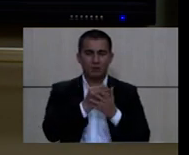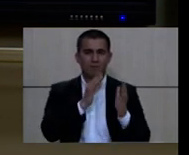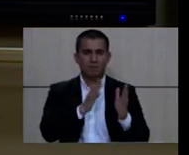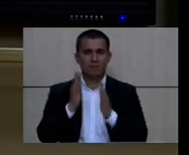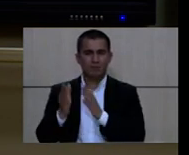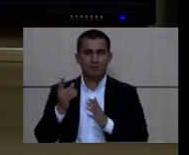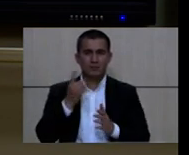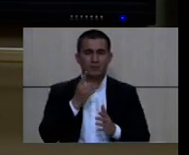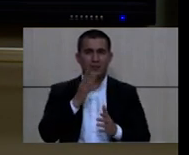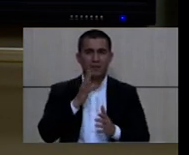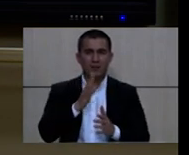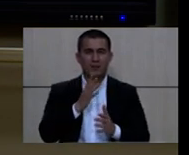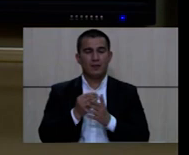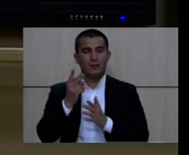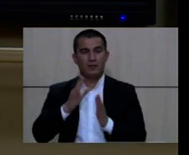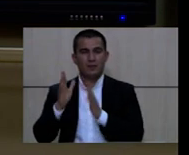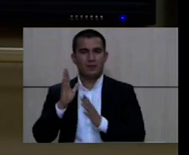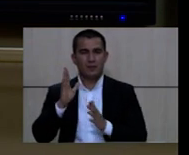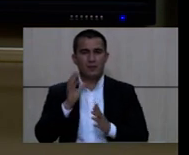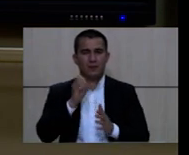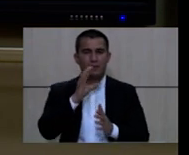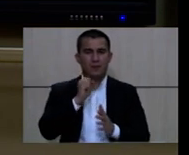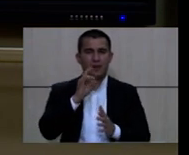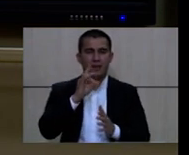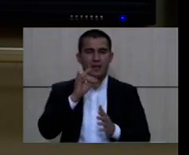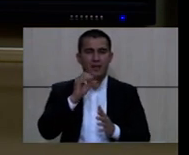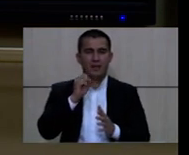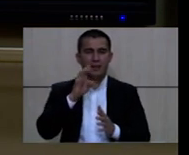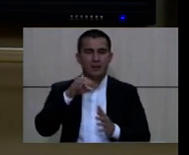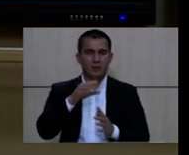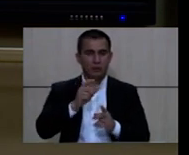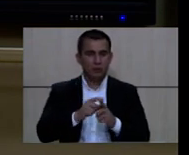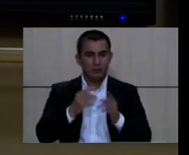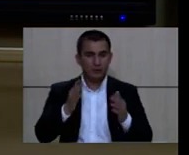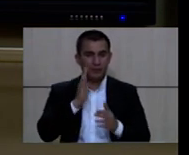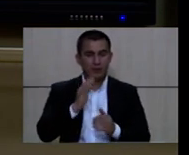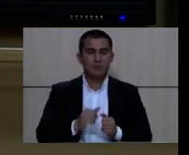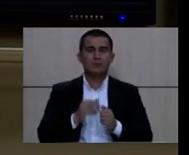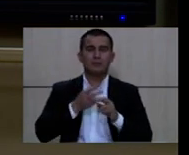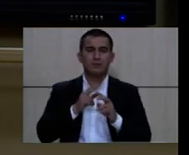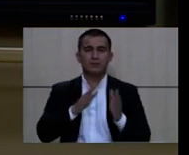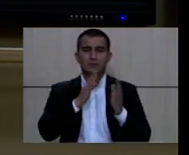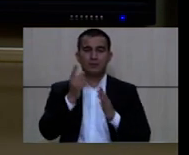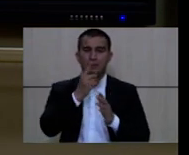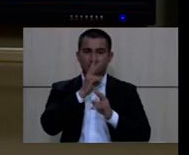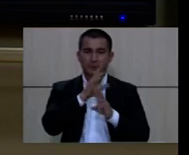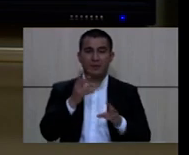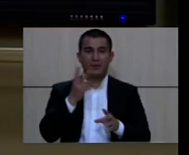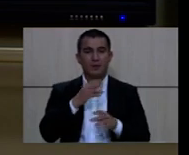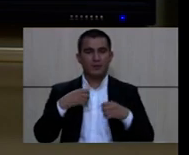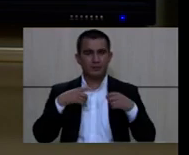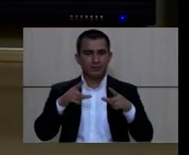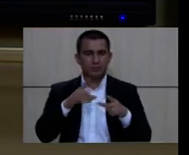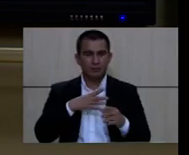birinchi variantni namuna tarzida ishlab ko'rsataman, ikkinchi variantni mustaqil o'zingiz bajarasiz. Demak, tayyormizmi